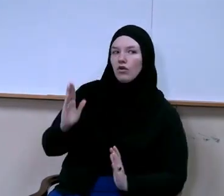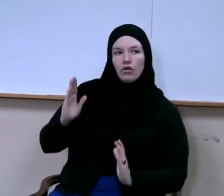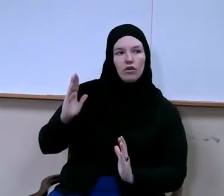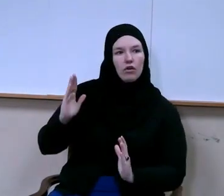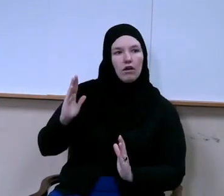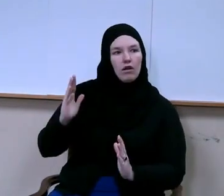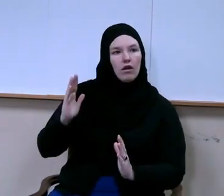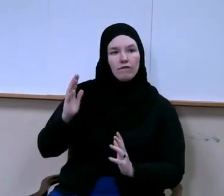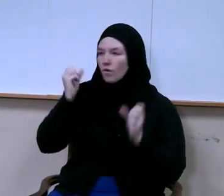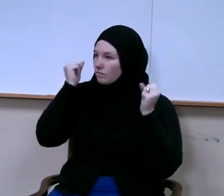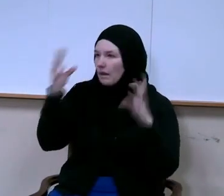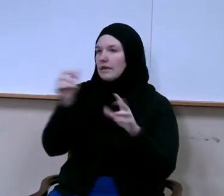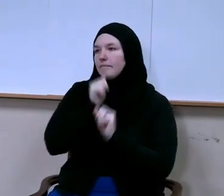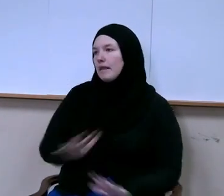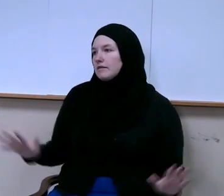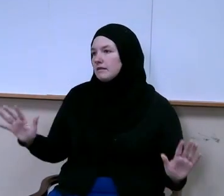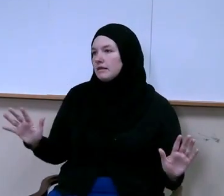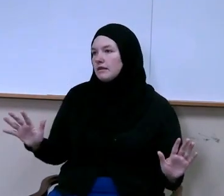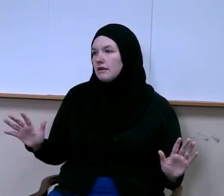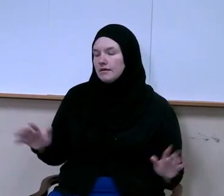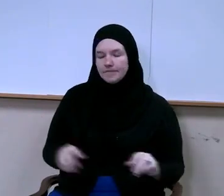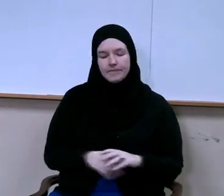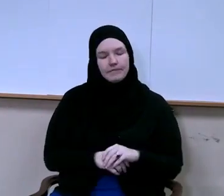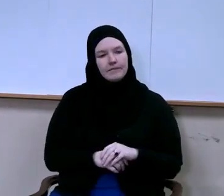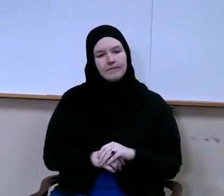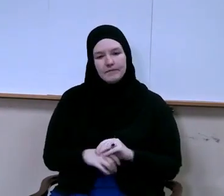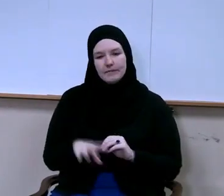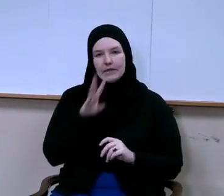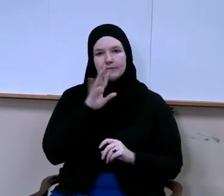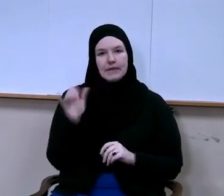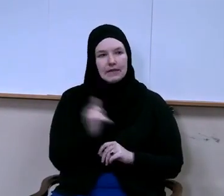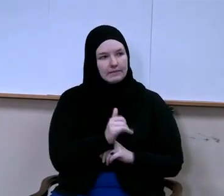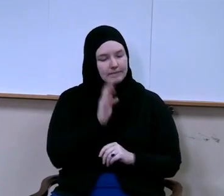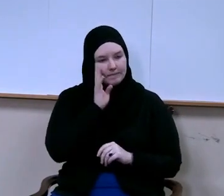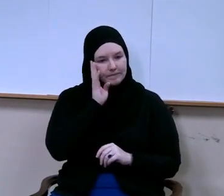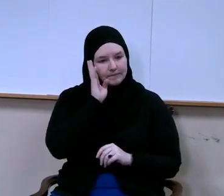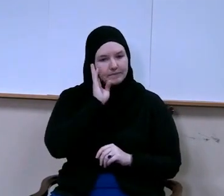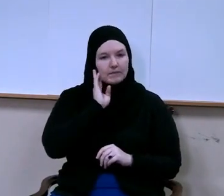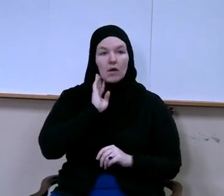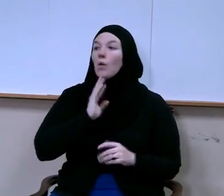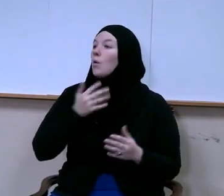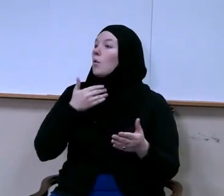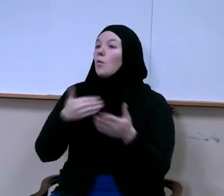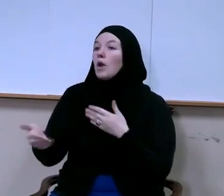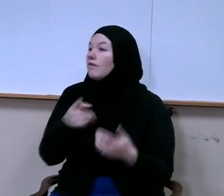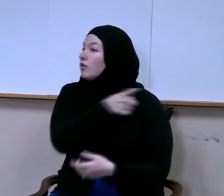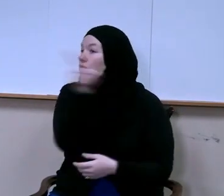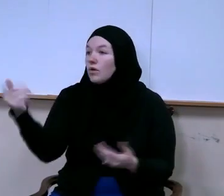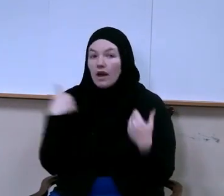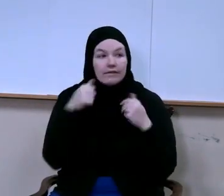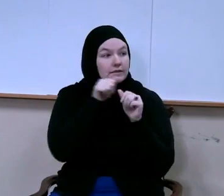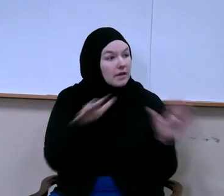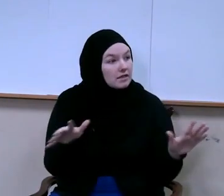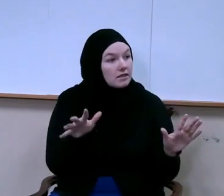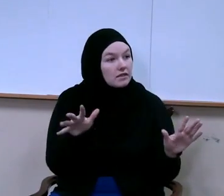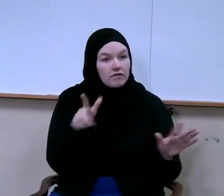of all of the gifts we have. وَمَا بِكُم مِّن نِعْمَةٍ فَمِنَ اللَّهِ. Whatever you have of